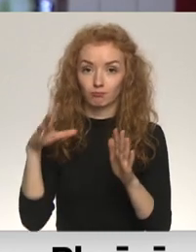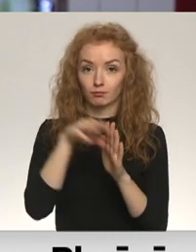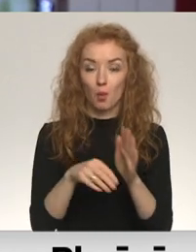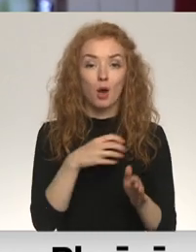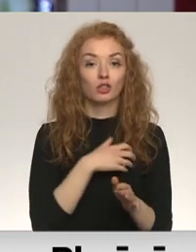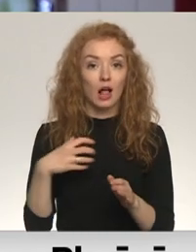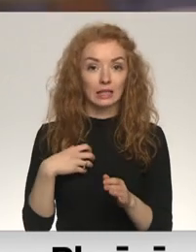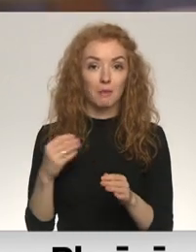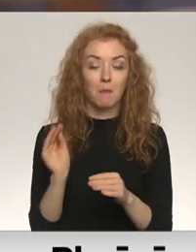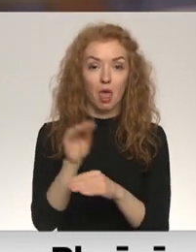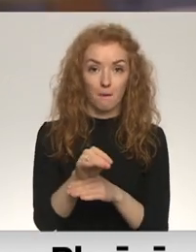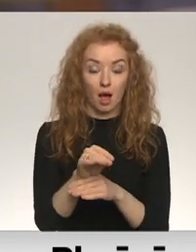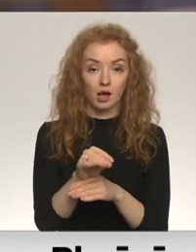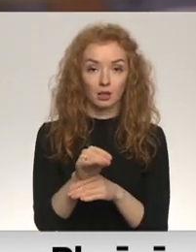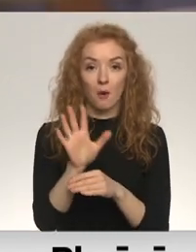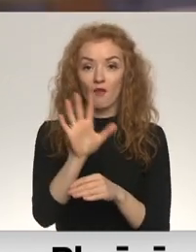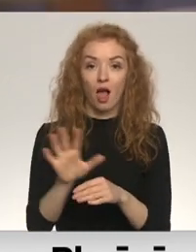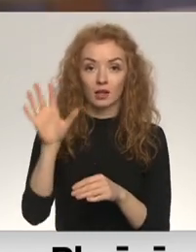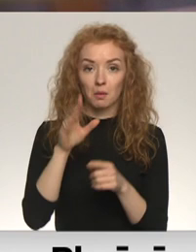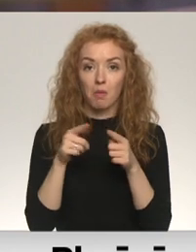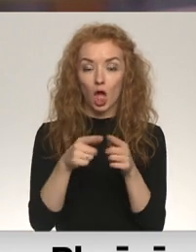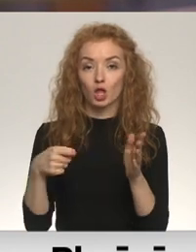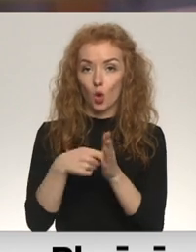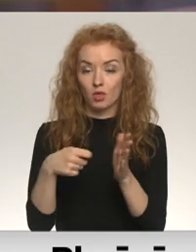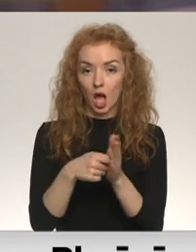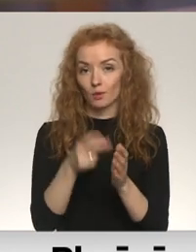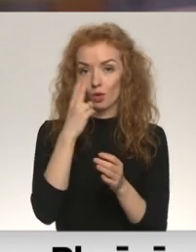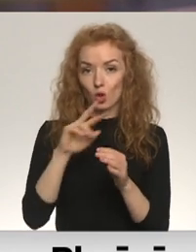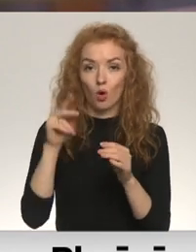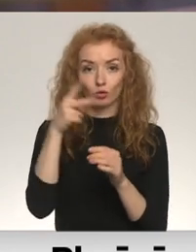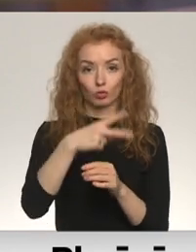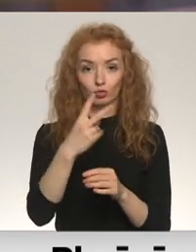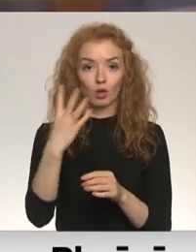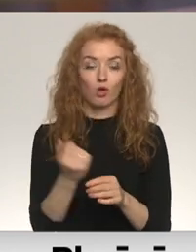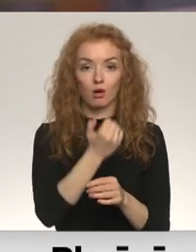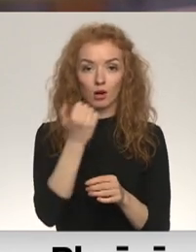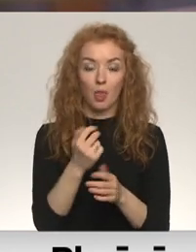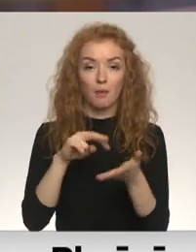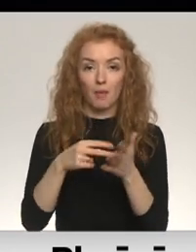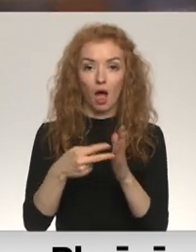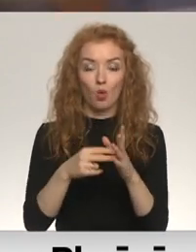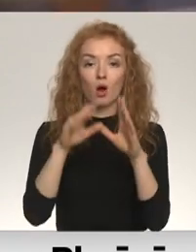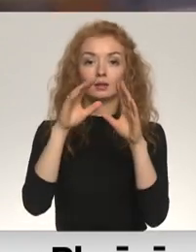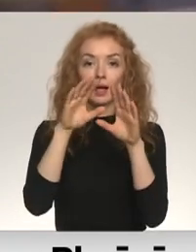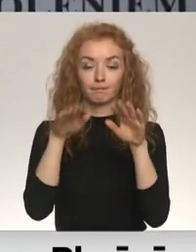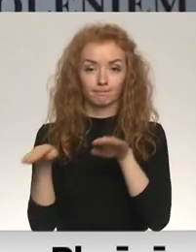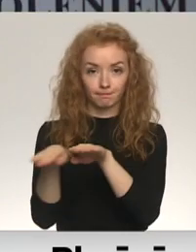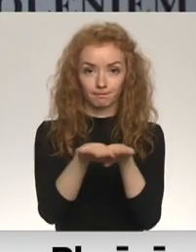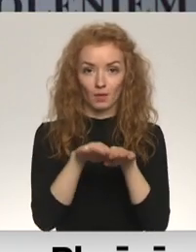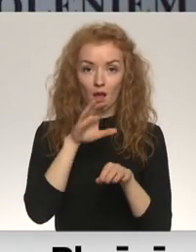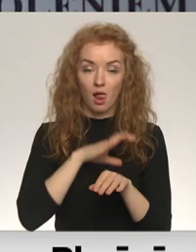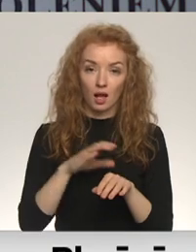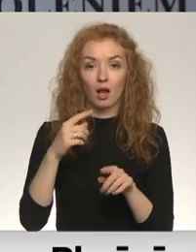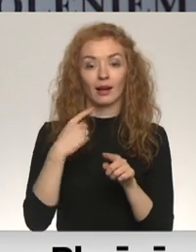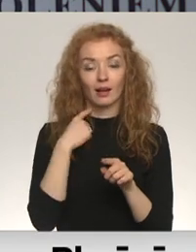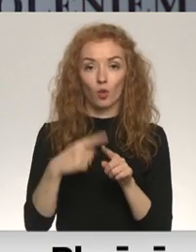pašvaldības piemaksas. Attiecībā uz valsts mērķdotācijām no aiznākamā gada plānots izlīdzināt algas, Rīgas un